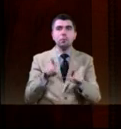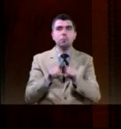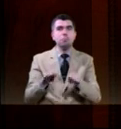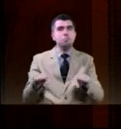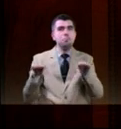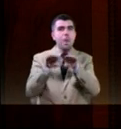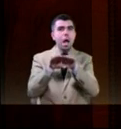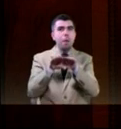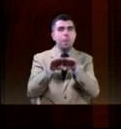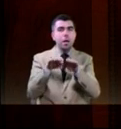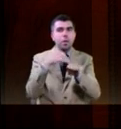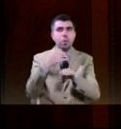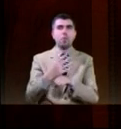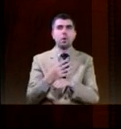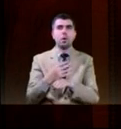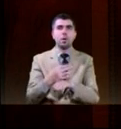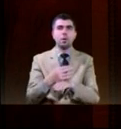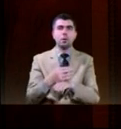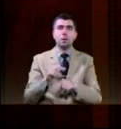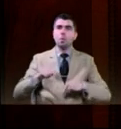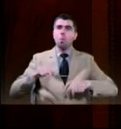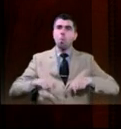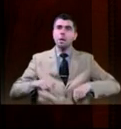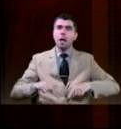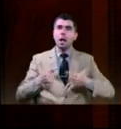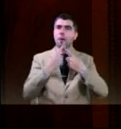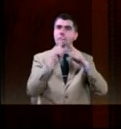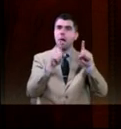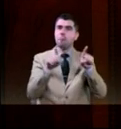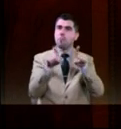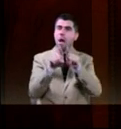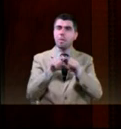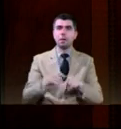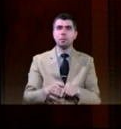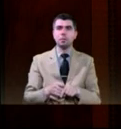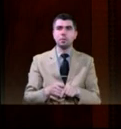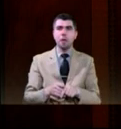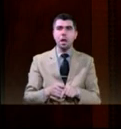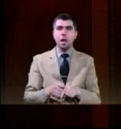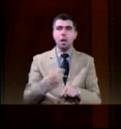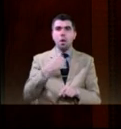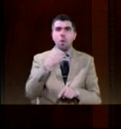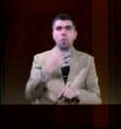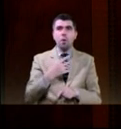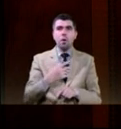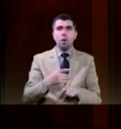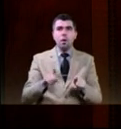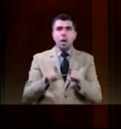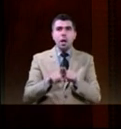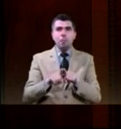شبيهه تماما بالاجور ديال المؤسسات الشبيهه. ما كاينش، وهي شيء لا